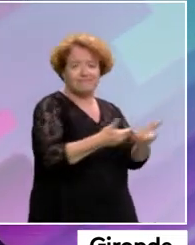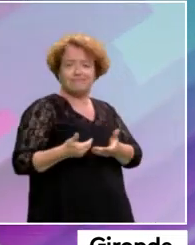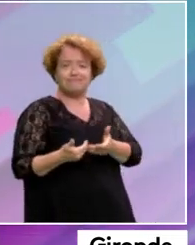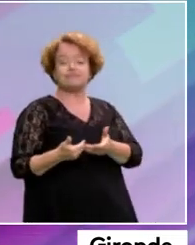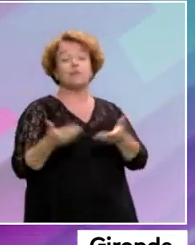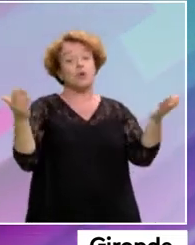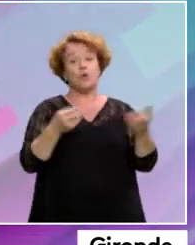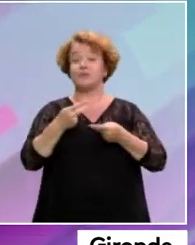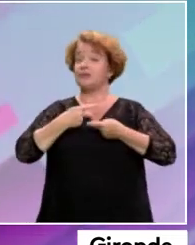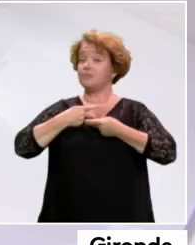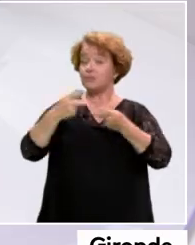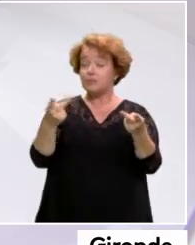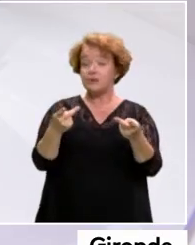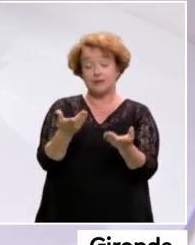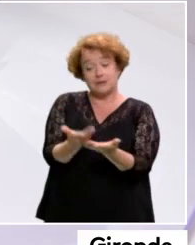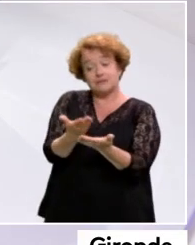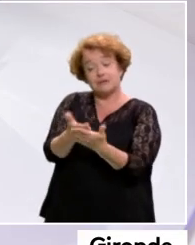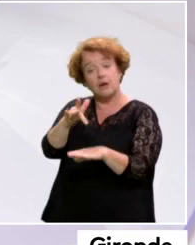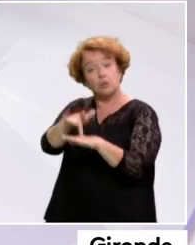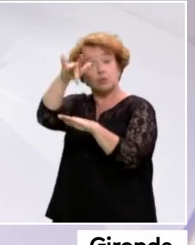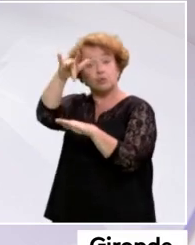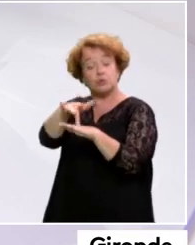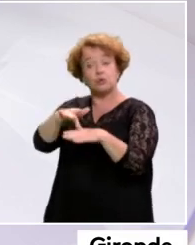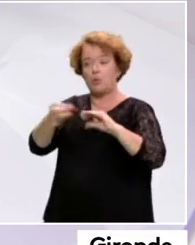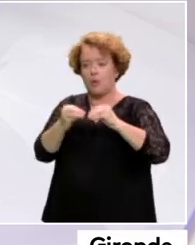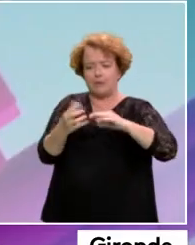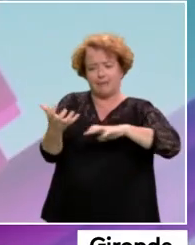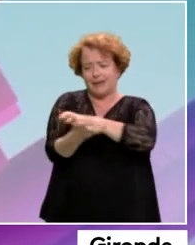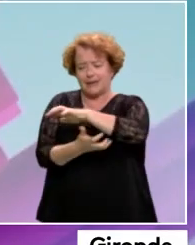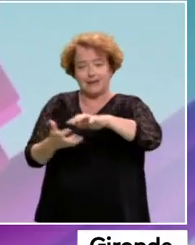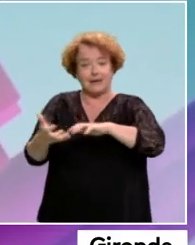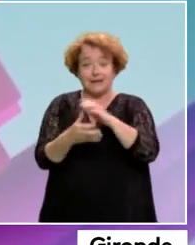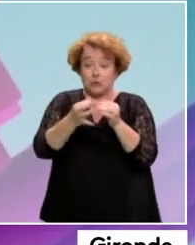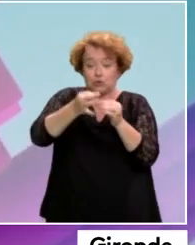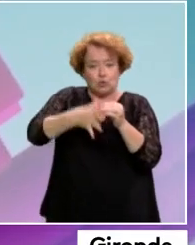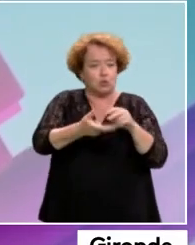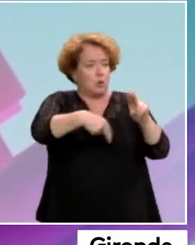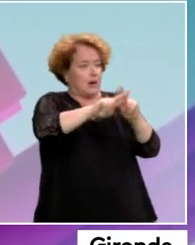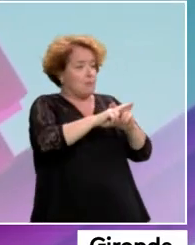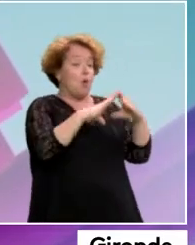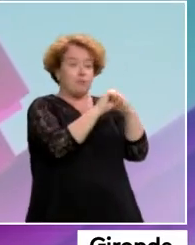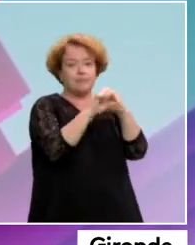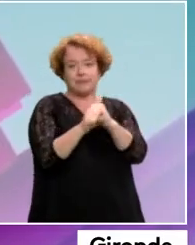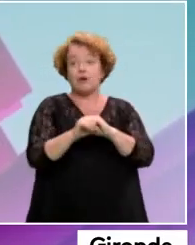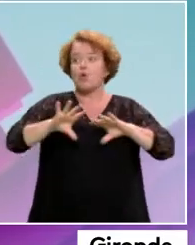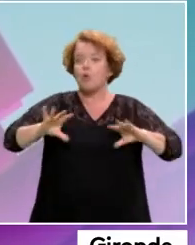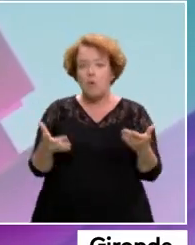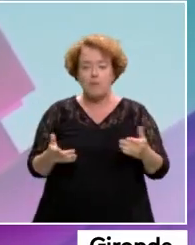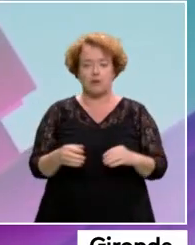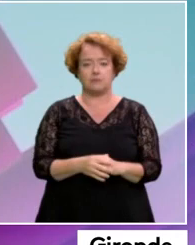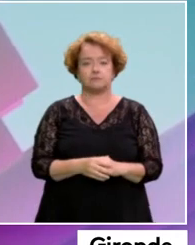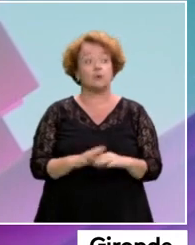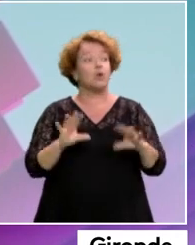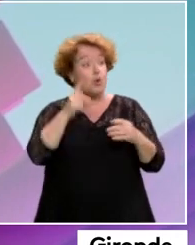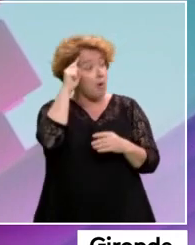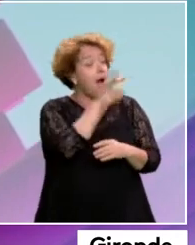public confronté aux causes que l'on connaît la crise que l'on connaît c'est difficile d'y répondre en quelques secondes comment on fait pour s'en sortir j'étais hier comment